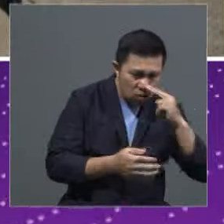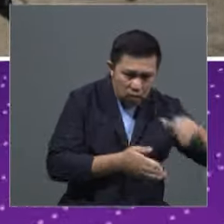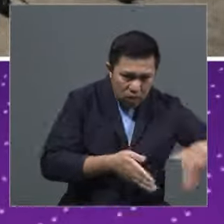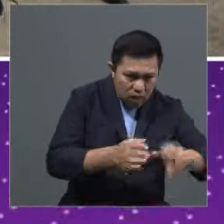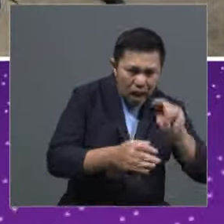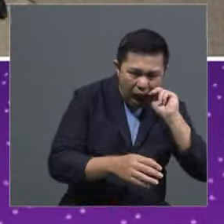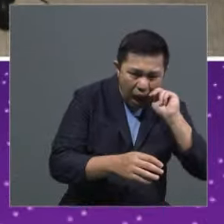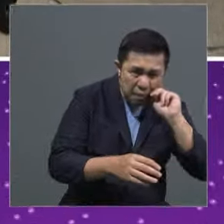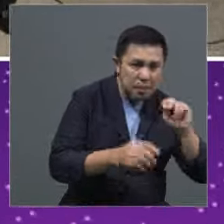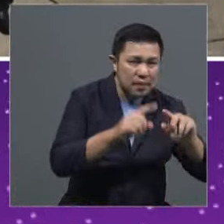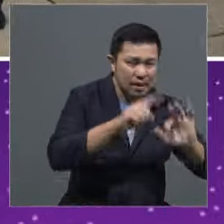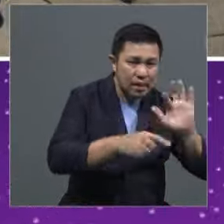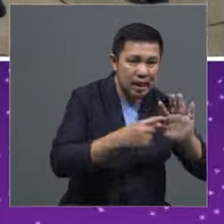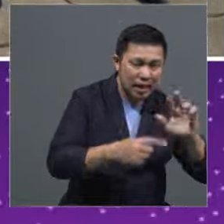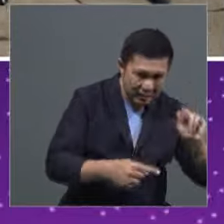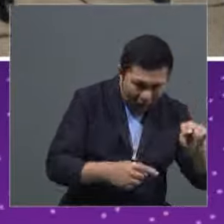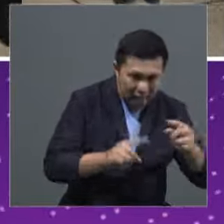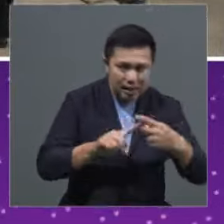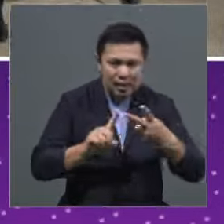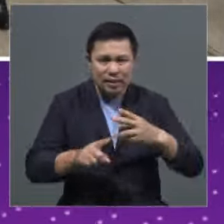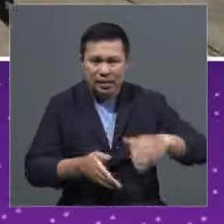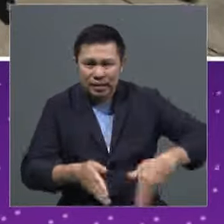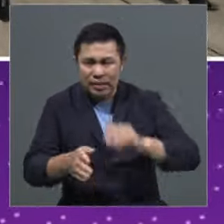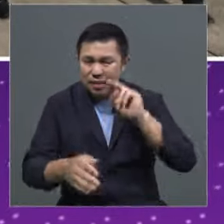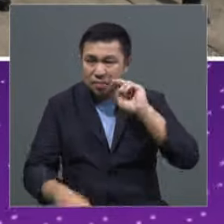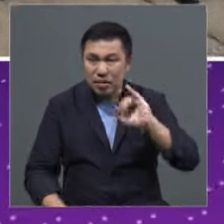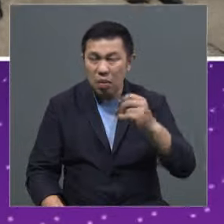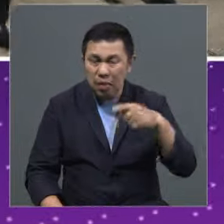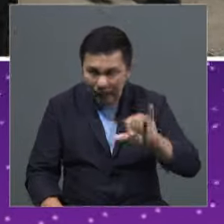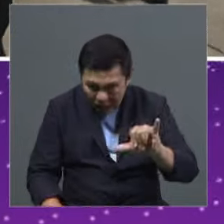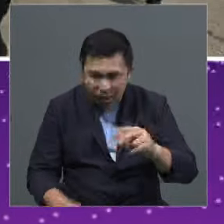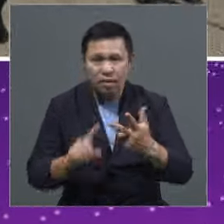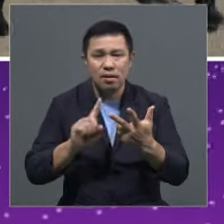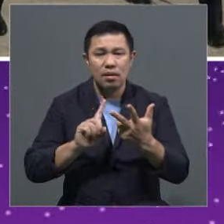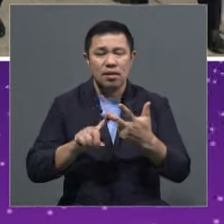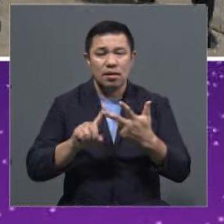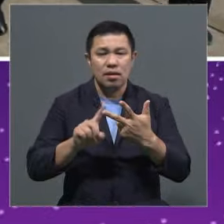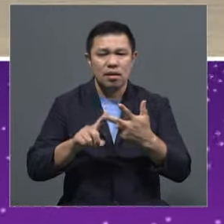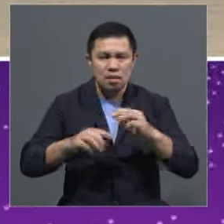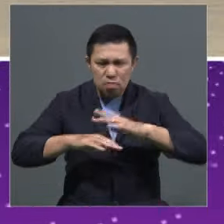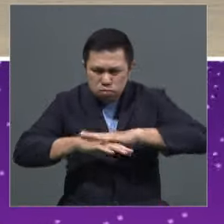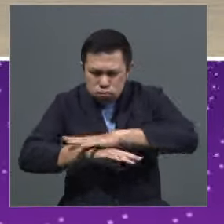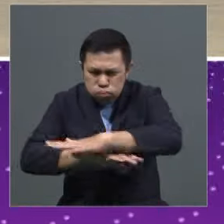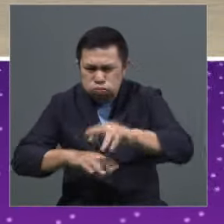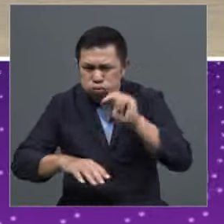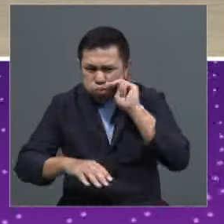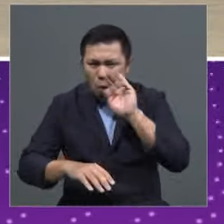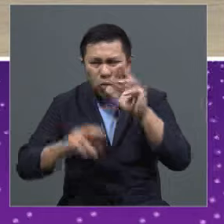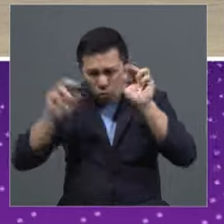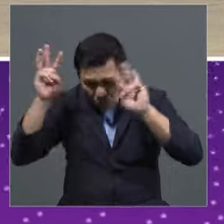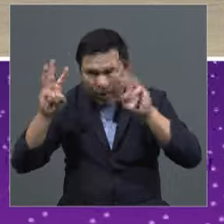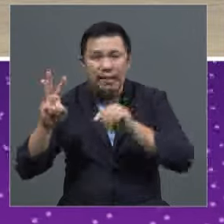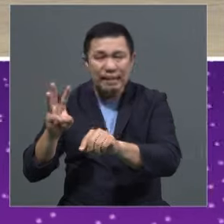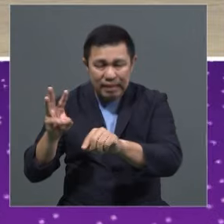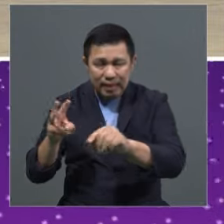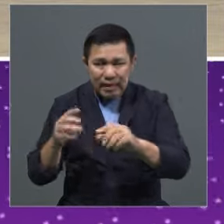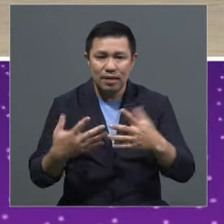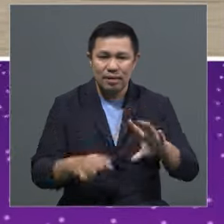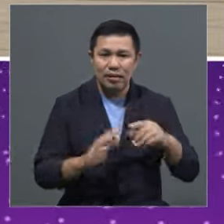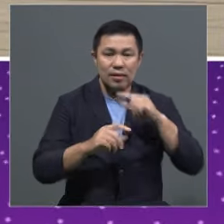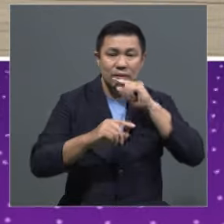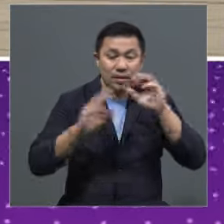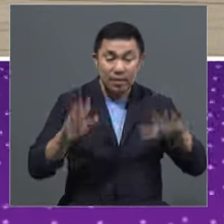วมถึงบึงบอระเพ็ดจังหวัดนครสวรรค์ด้วยพอถึงชัยนาทค่ะก็ร่วมประชุมหารือแนวทางการบริหารจัดการน้ำร่วมกับส่